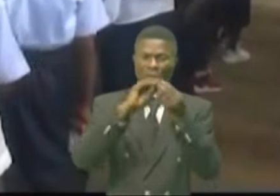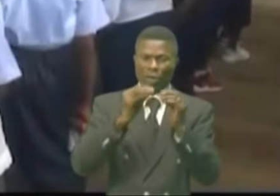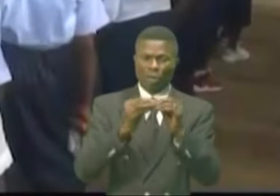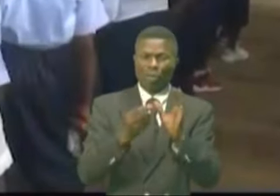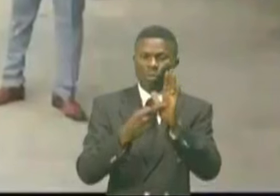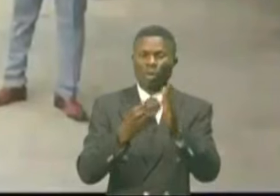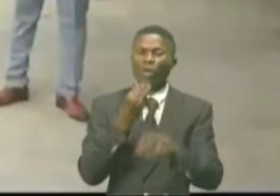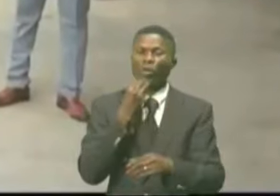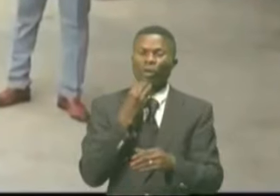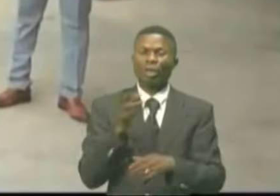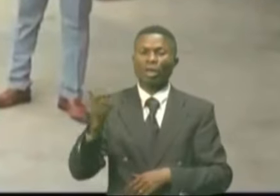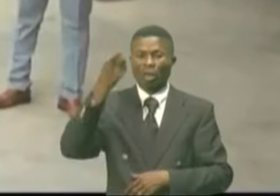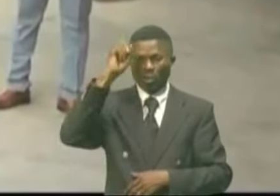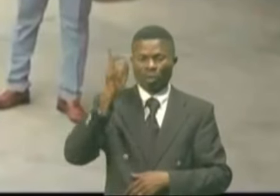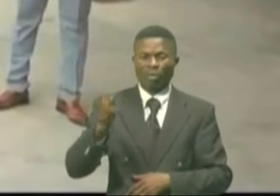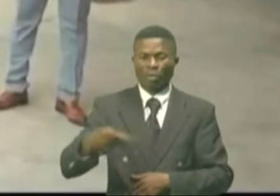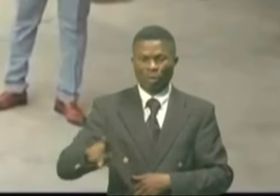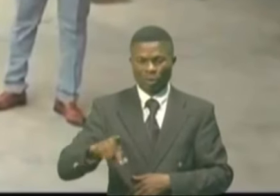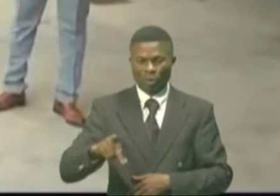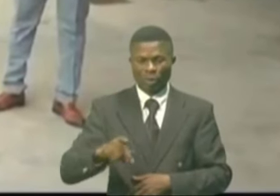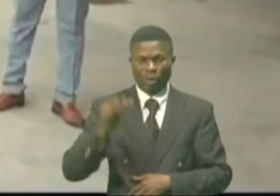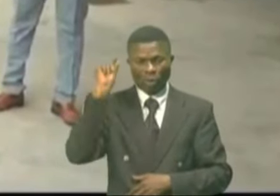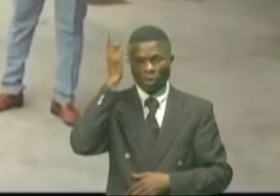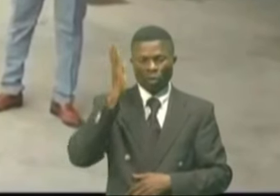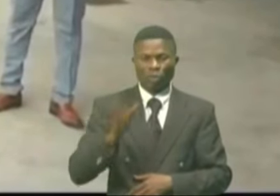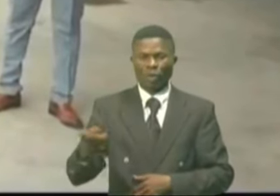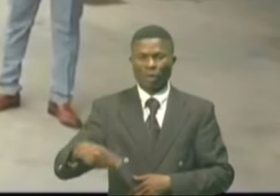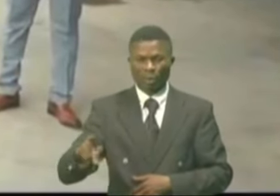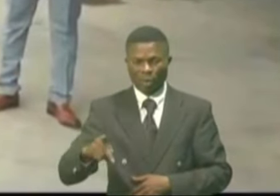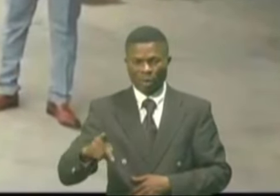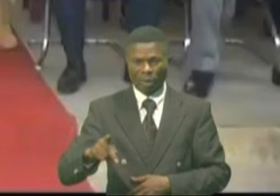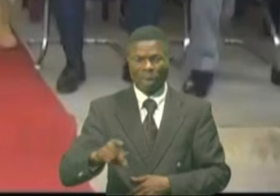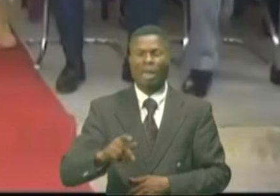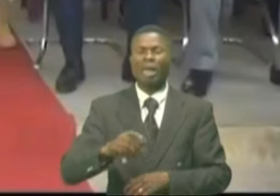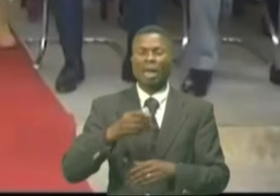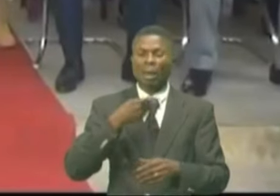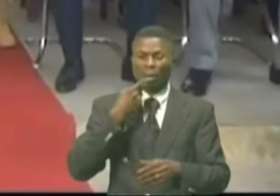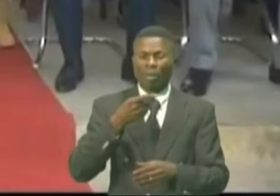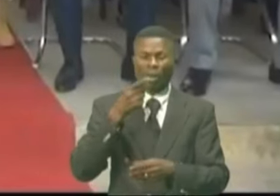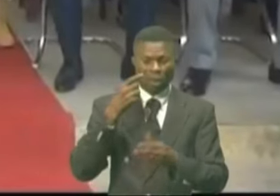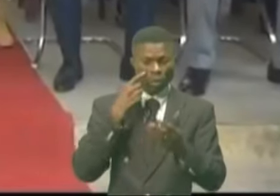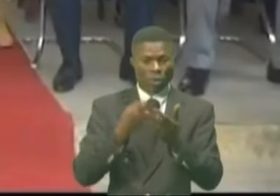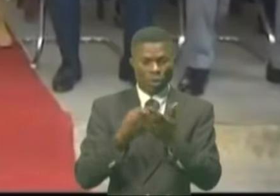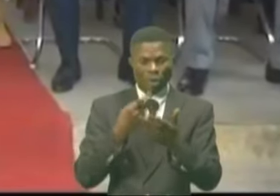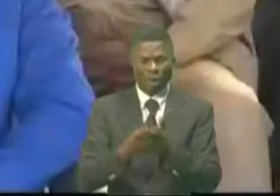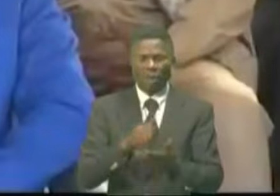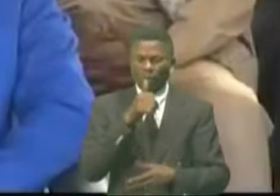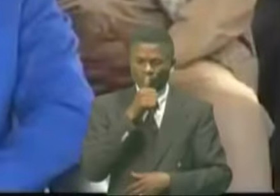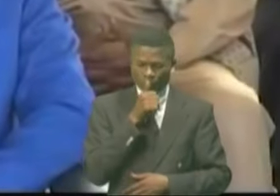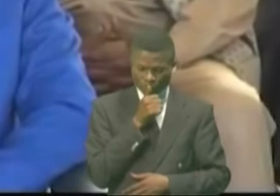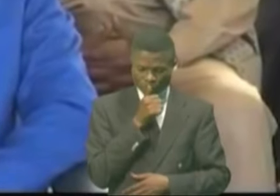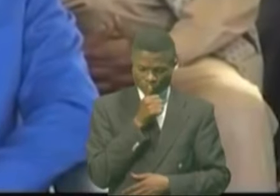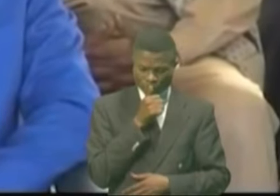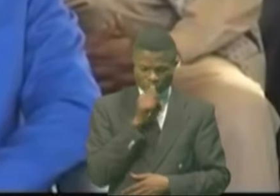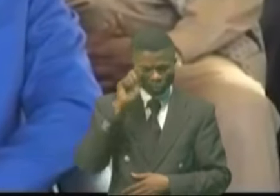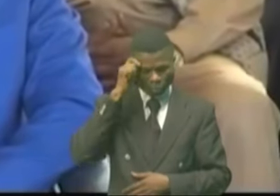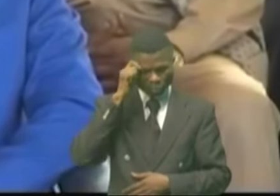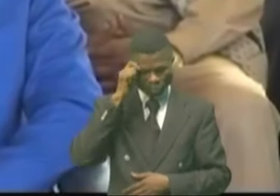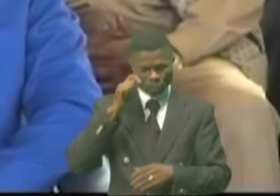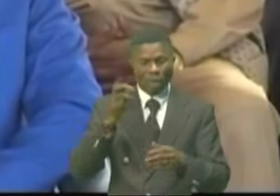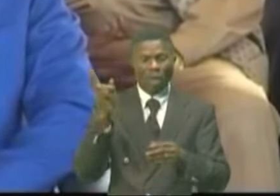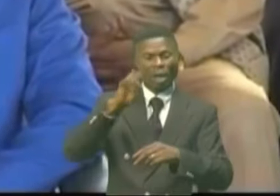par l'inspecteur principal provincial. Le gouverneur de province a de prime abord fait observer une minute de silence en mémoire des